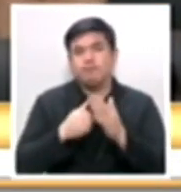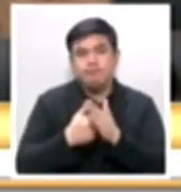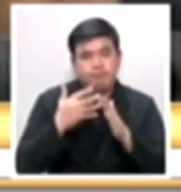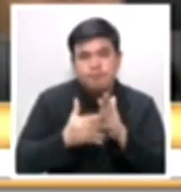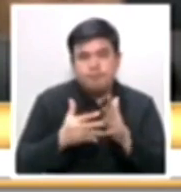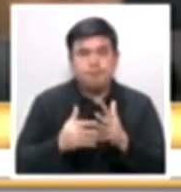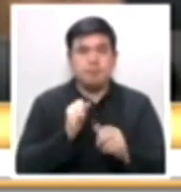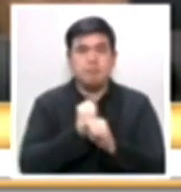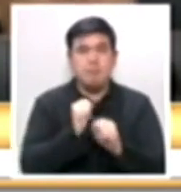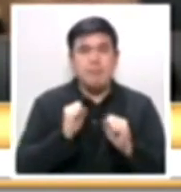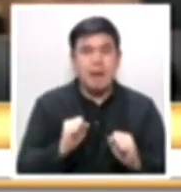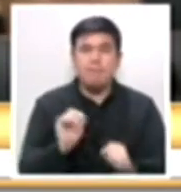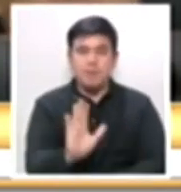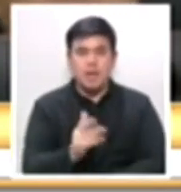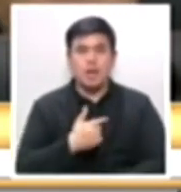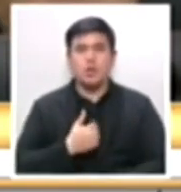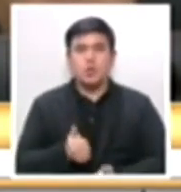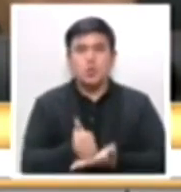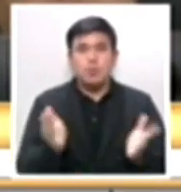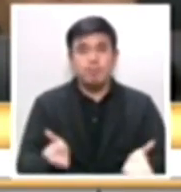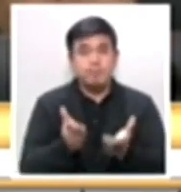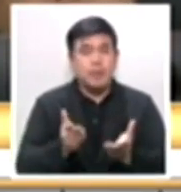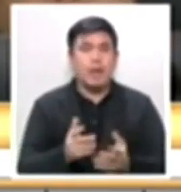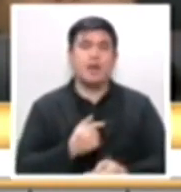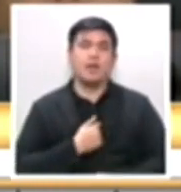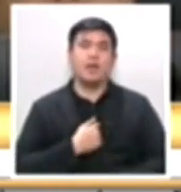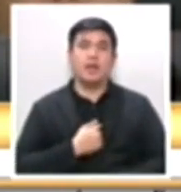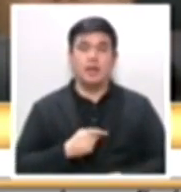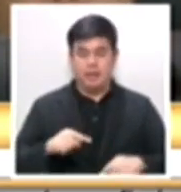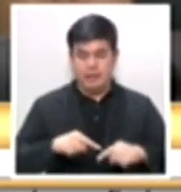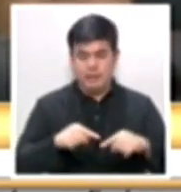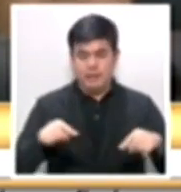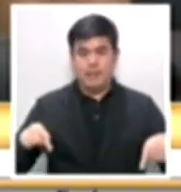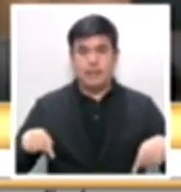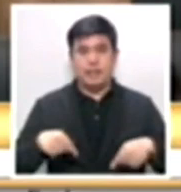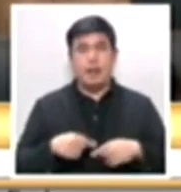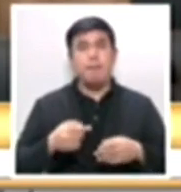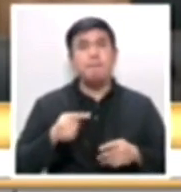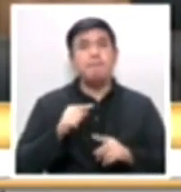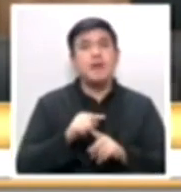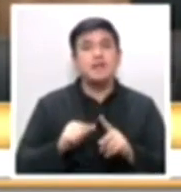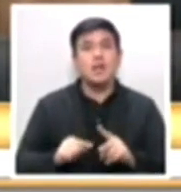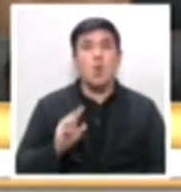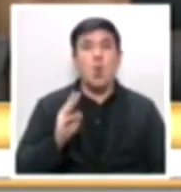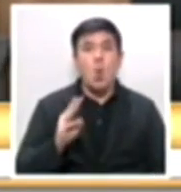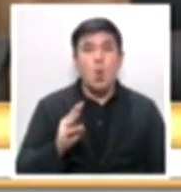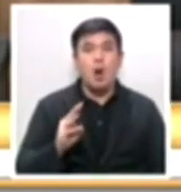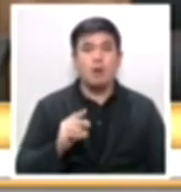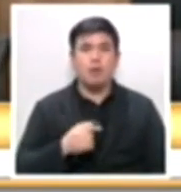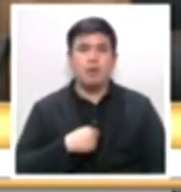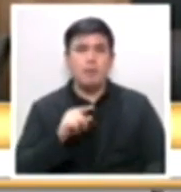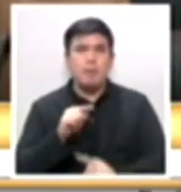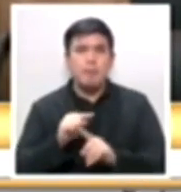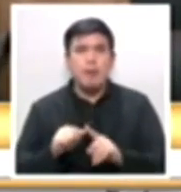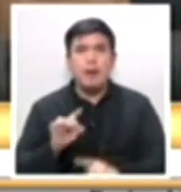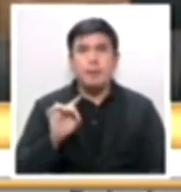คือเมื่อกี้ท่านรัฐมนตรีบอกว่าใช้พื้นที่แค่ 6% 8% ผมตีเหมาไปเลย 10% คำถาม